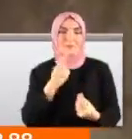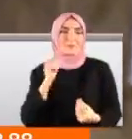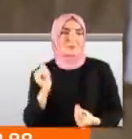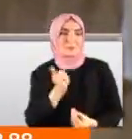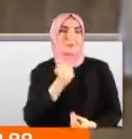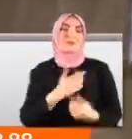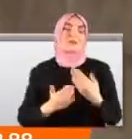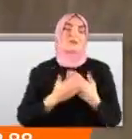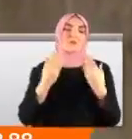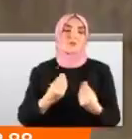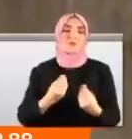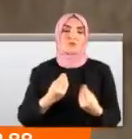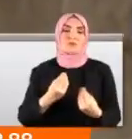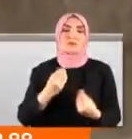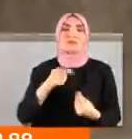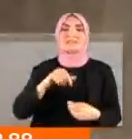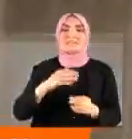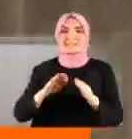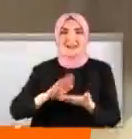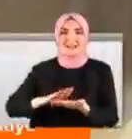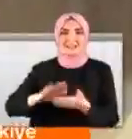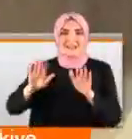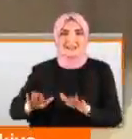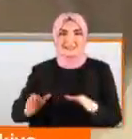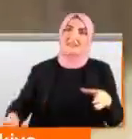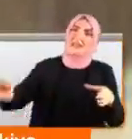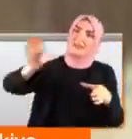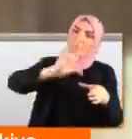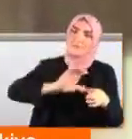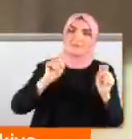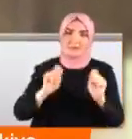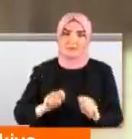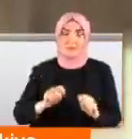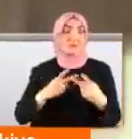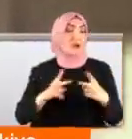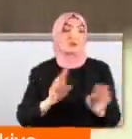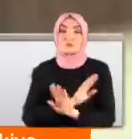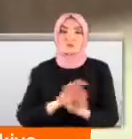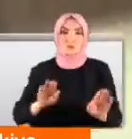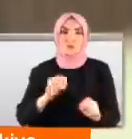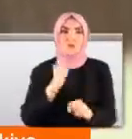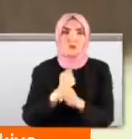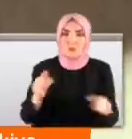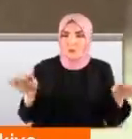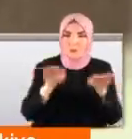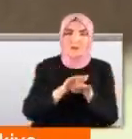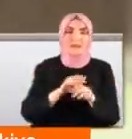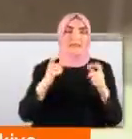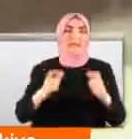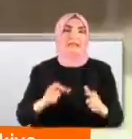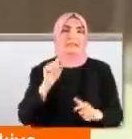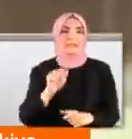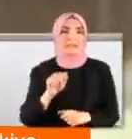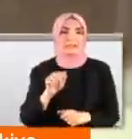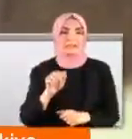tozu ve tuzunu da suyla doldurup şöyle hiç açmamak üzere gölge bir yerde şöyle